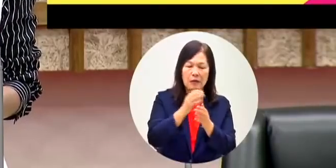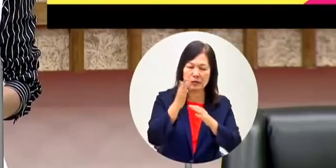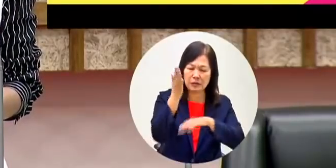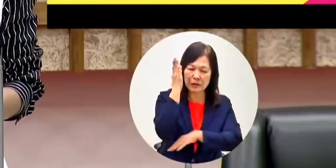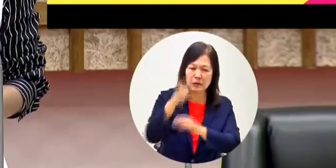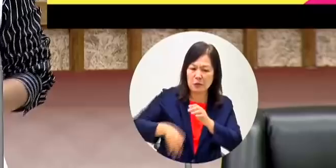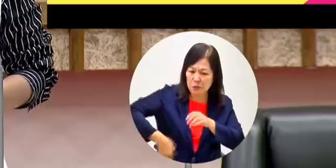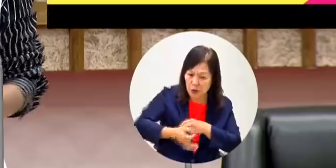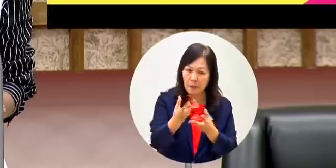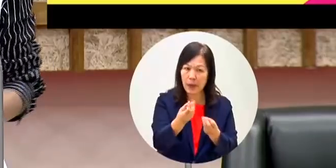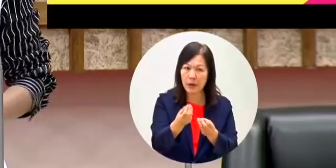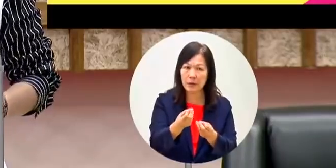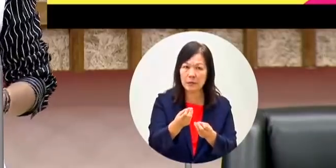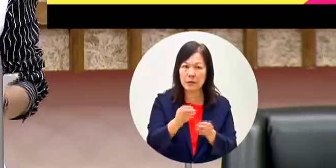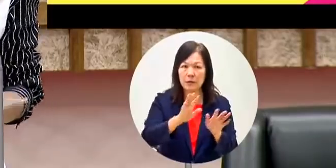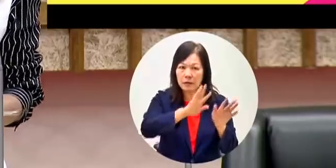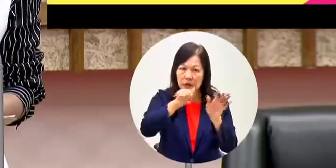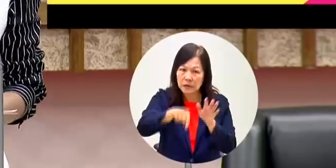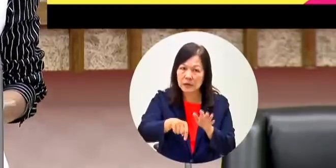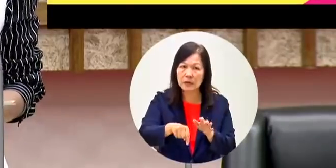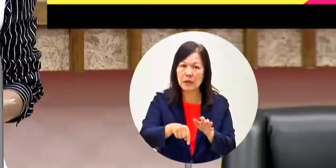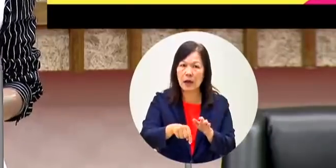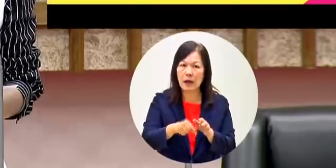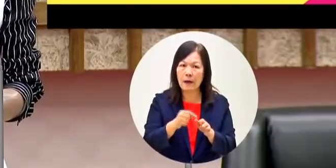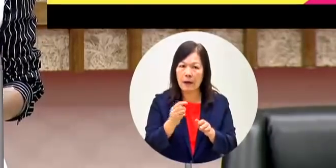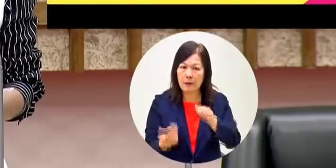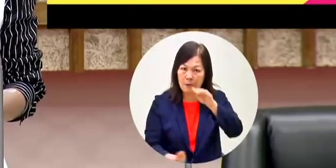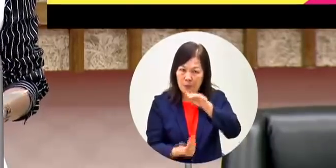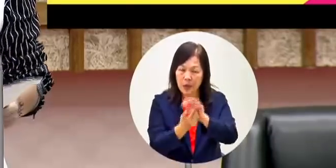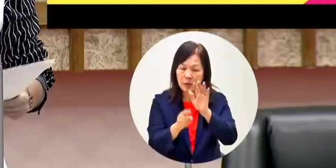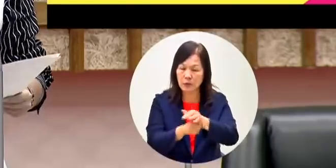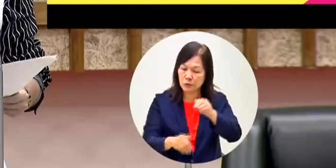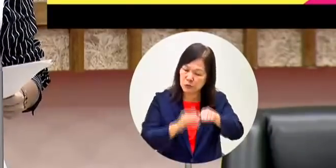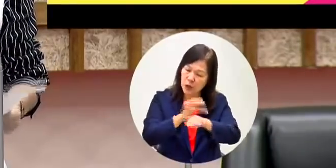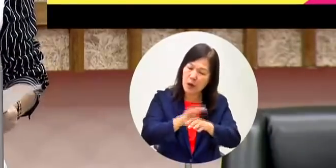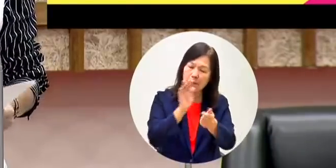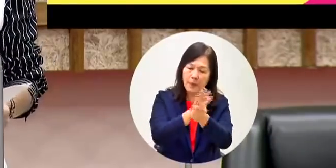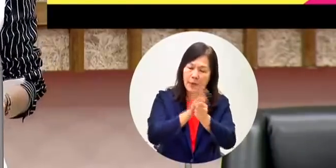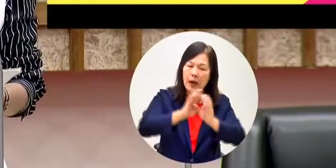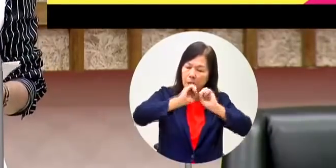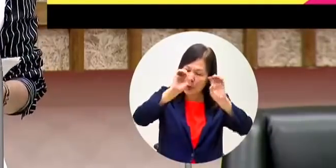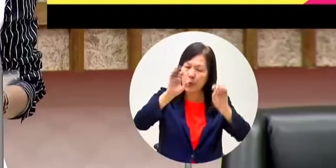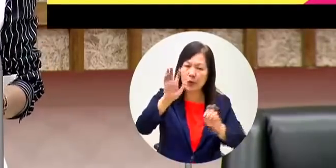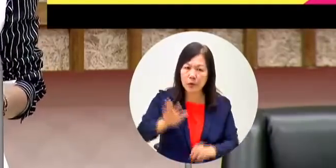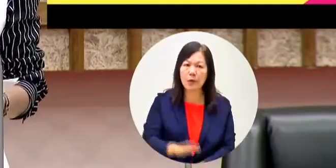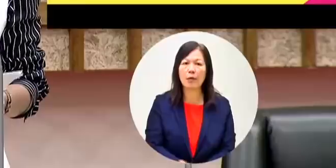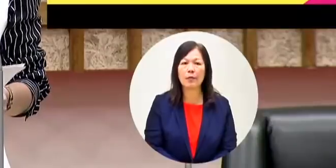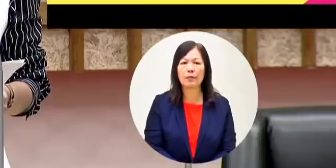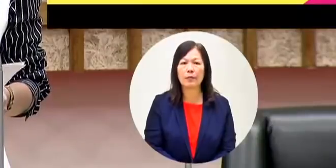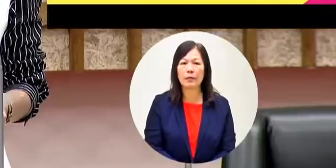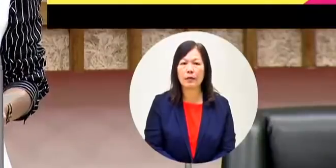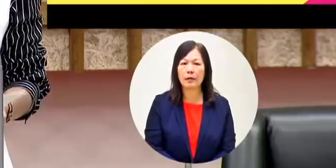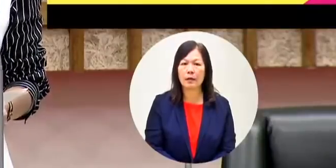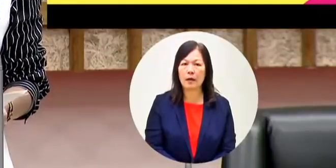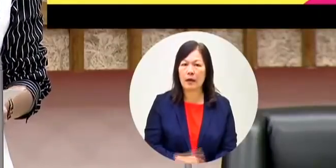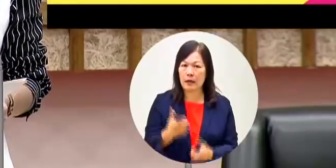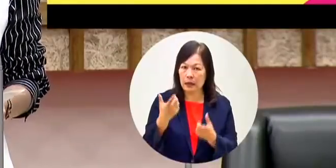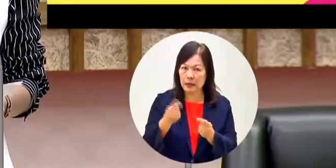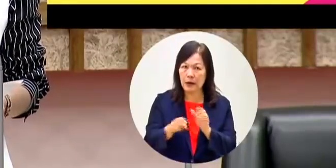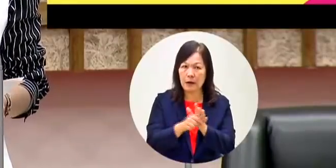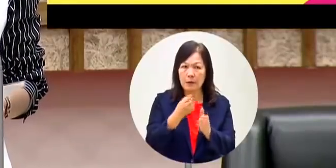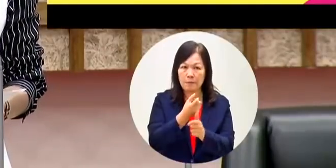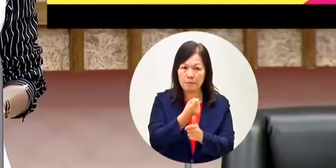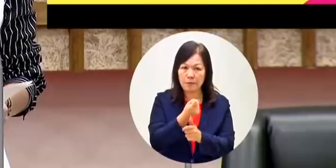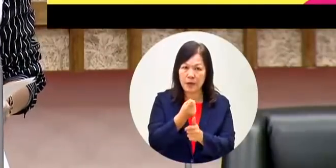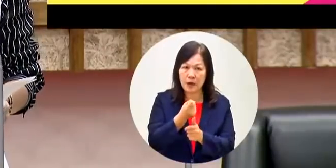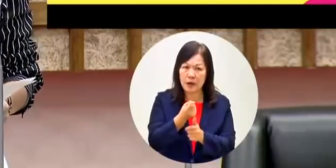以达到一些成功行销了我们高雄，同时呢也可以掌握这个话语权的一个成果哈。本